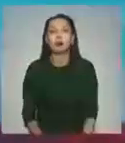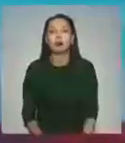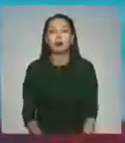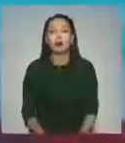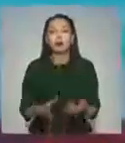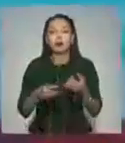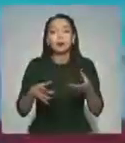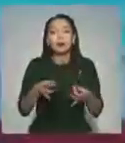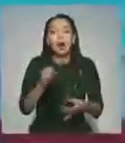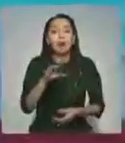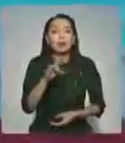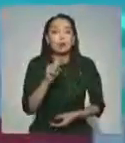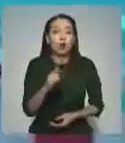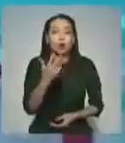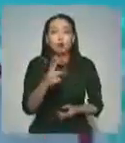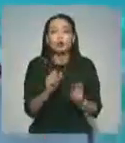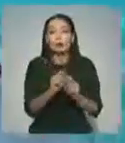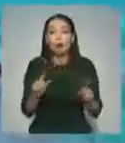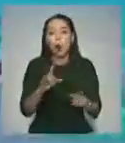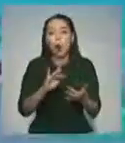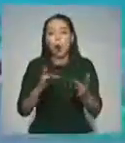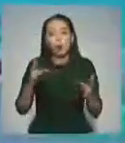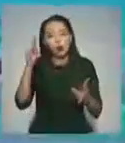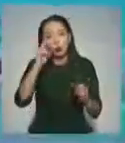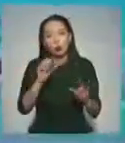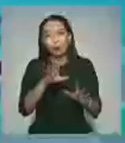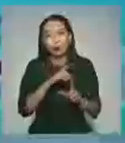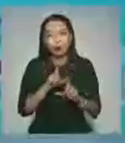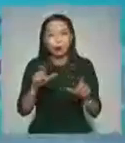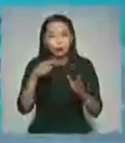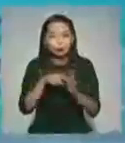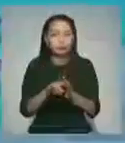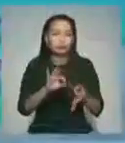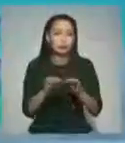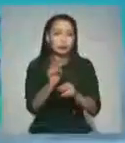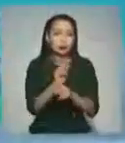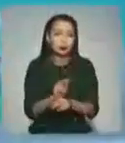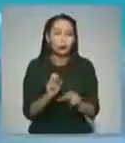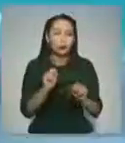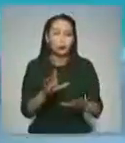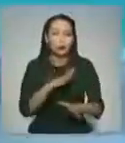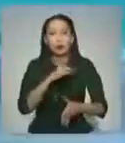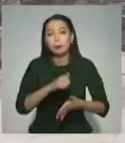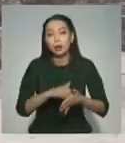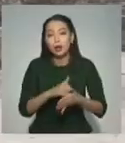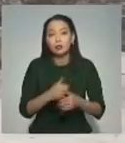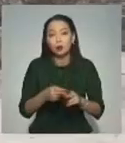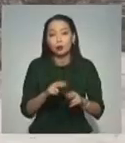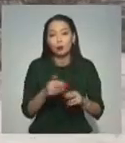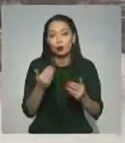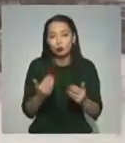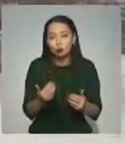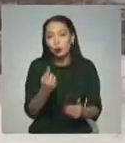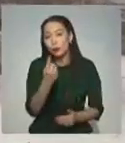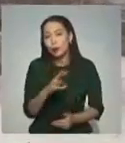Атырауда үш мектеп онлайнға көшу мүмкін. Оған білім ғимараттарының күрделі жөндеуден өтуі себеп болып отыр. Ол үшін 1